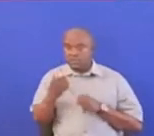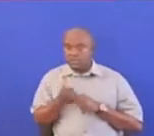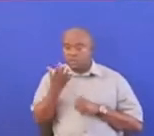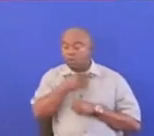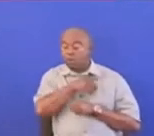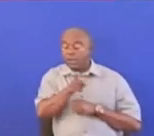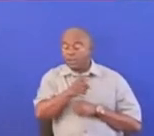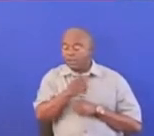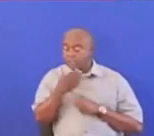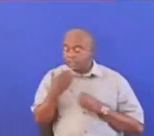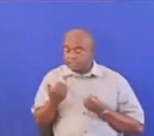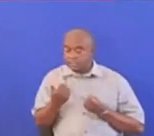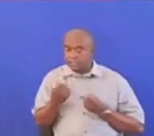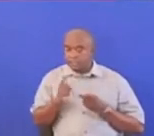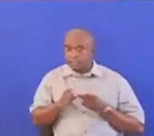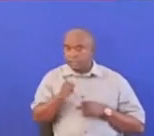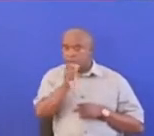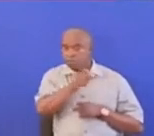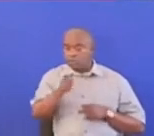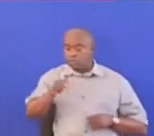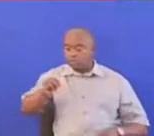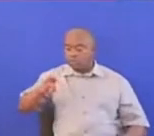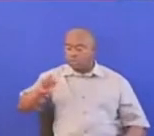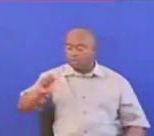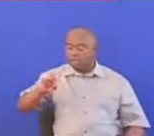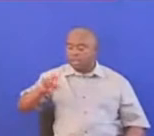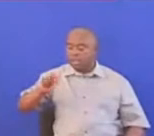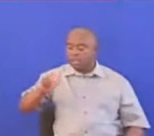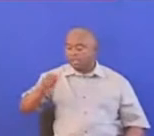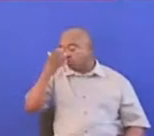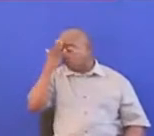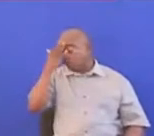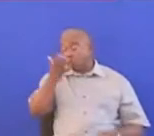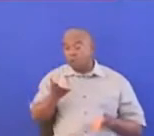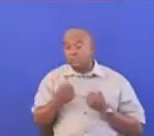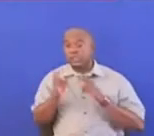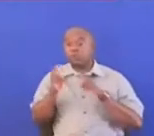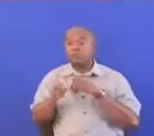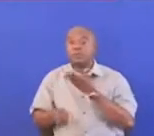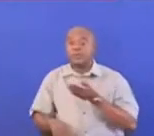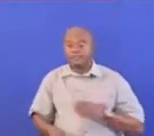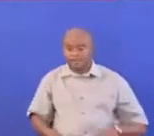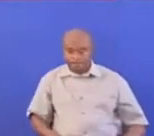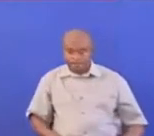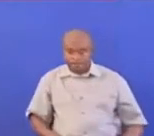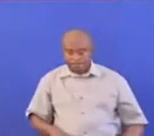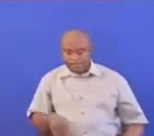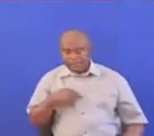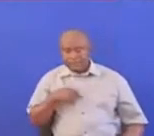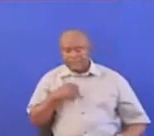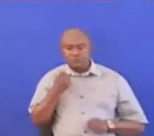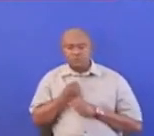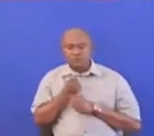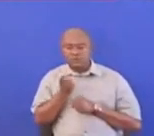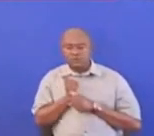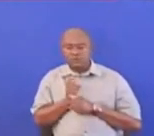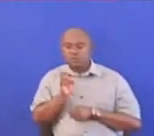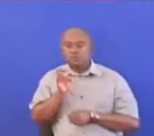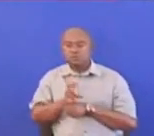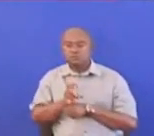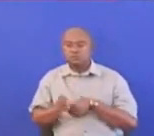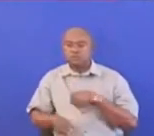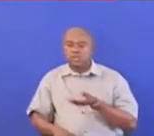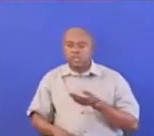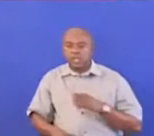hili halitazalisha. Na wananchi wa Mbalali wanatambua kwamba wanahitaji umeme. Tunachotakiwa kufanya tusimamie yale